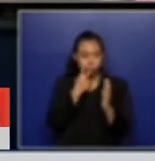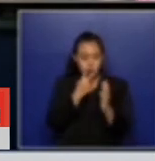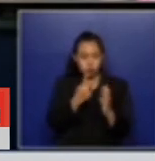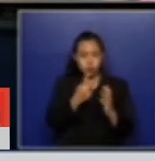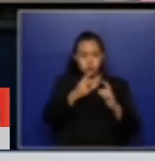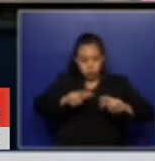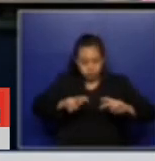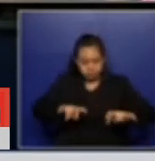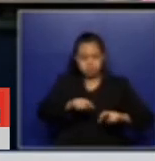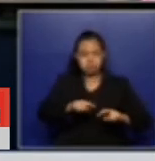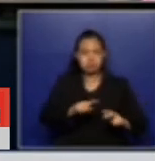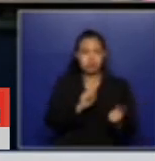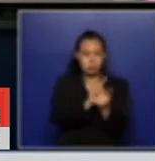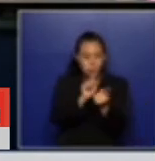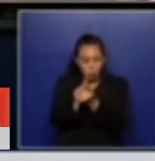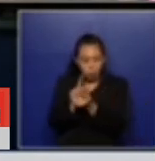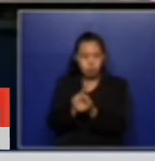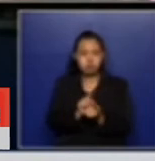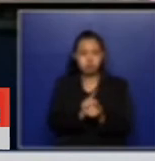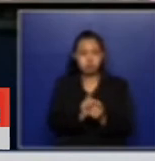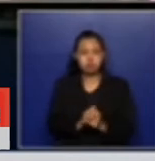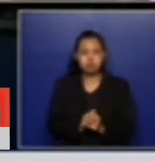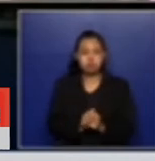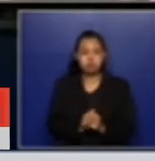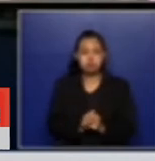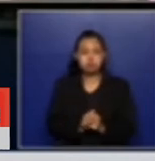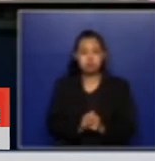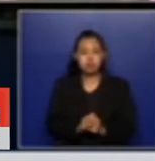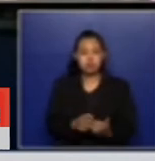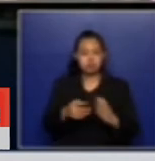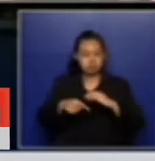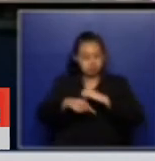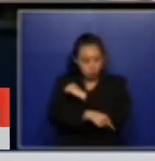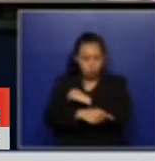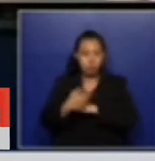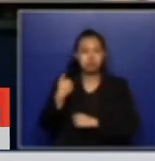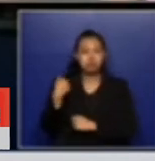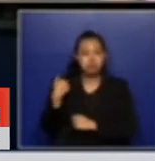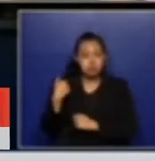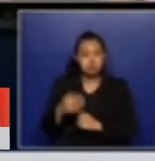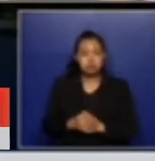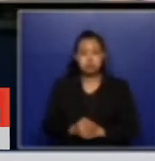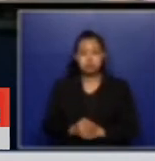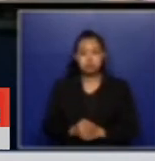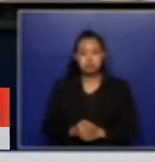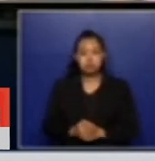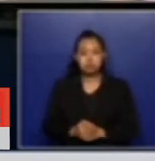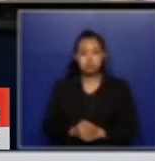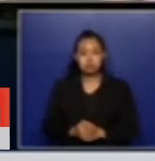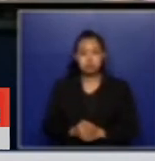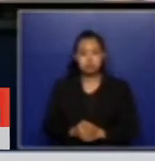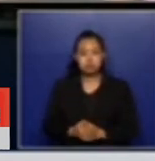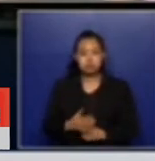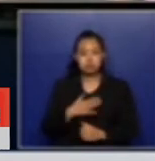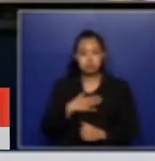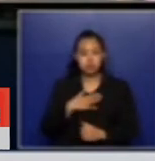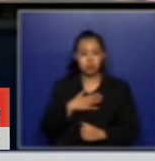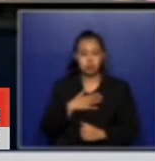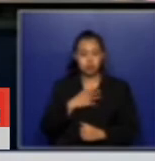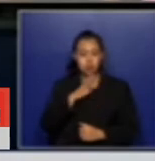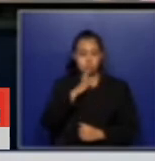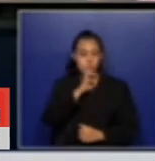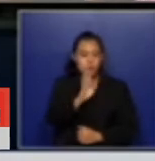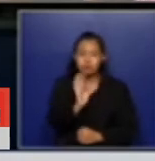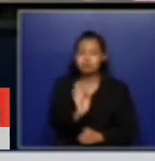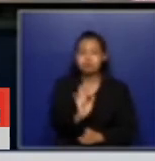ายตัวครับส่อไปในทางทุจริตผมยังไม่กล่าวหาท่านนะครับผมบอกว่ามัน